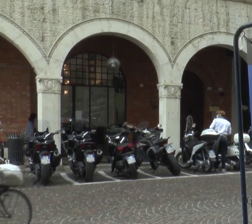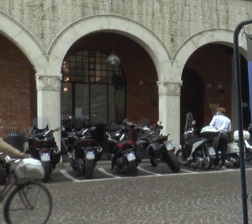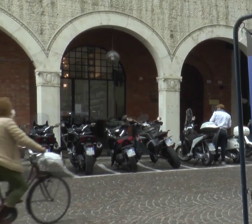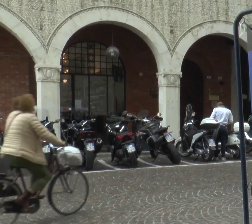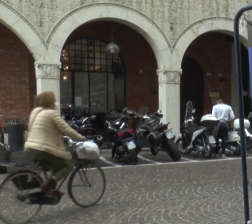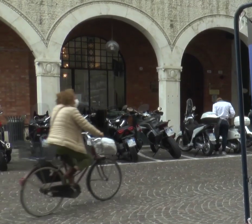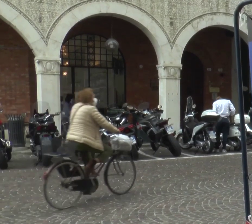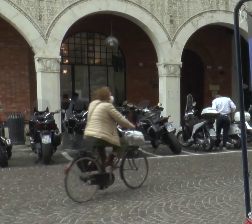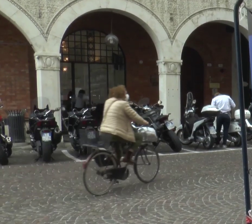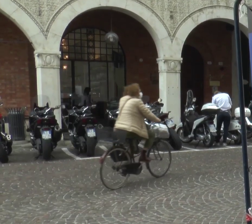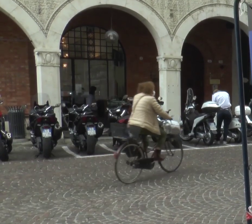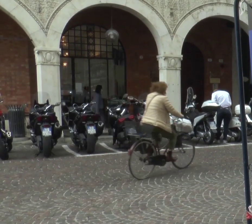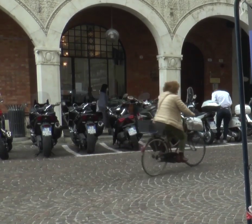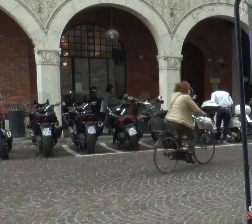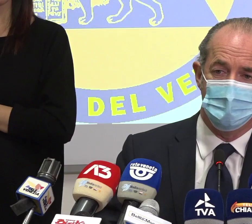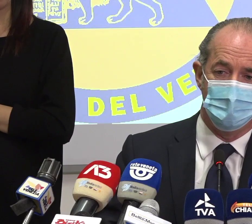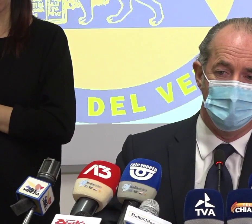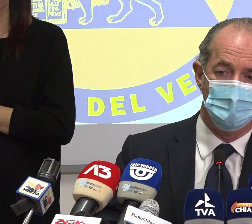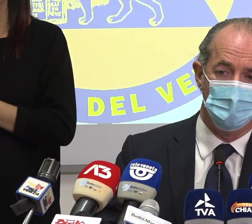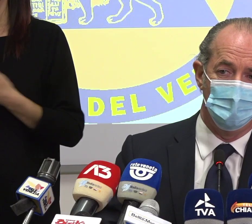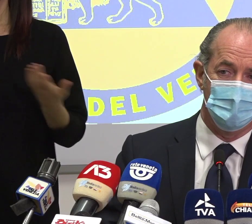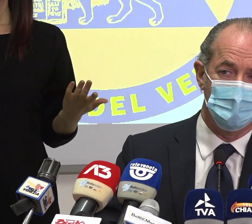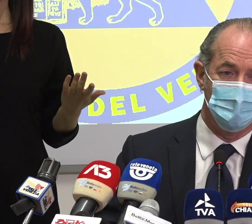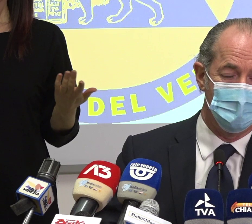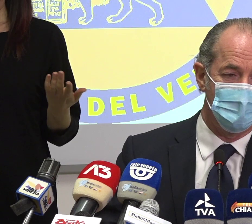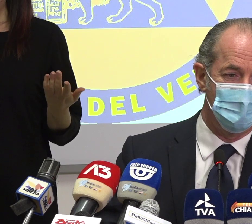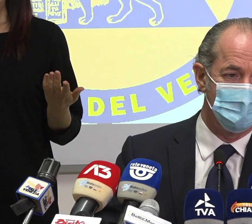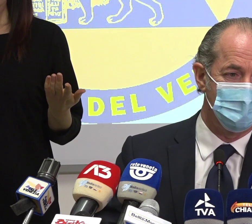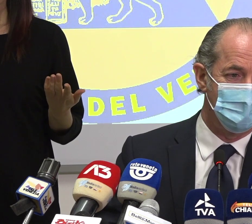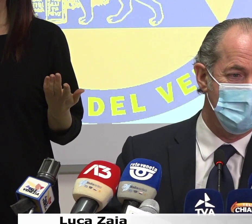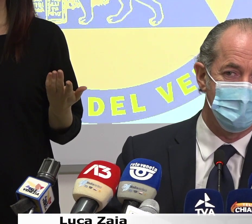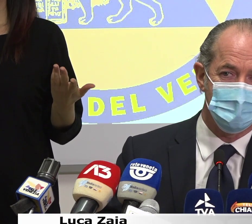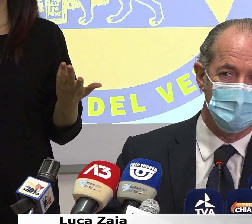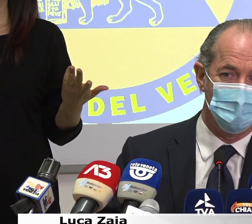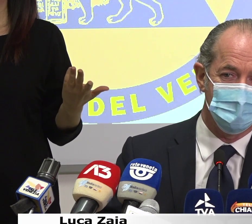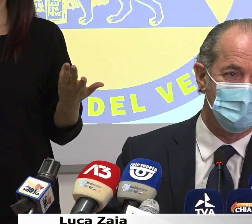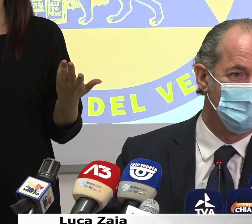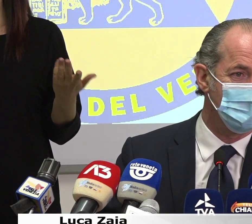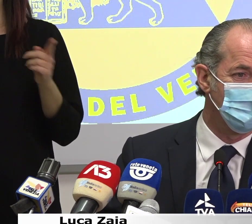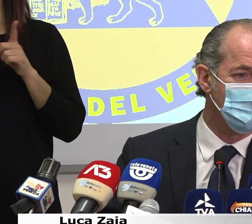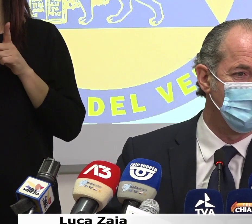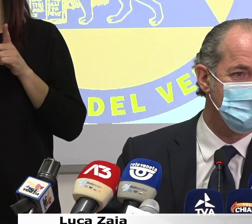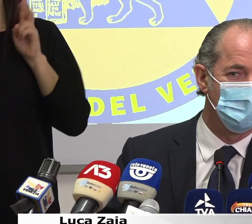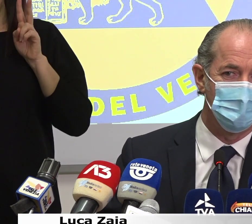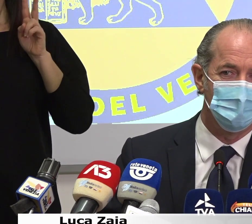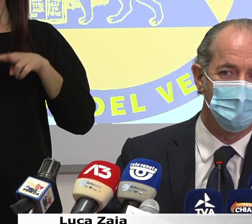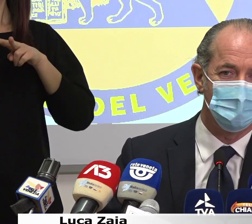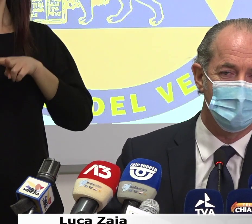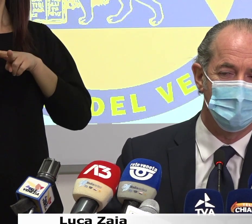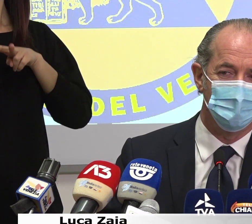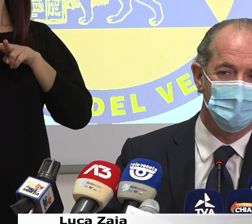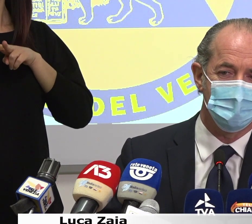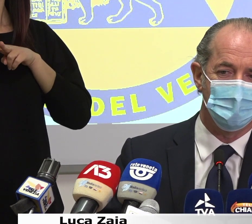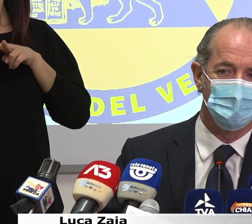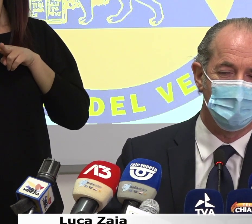l'idea delle regioni è quella comunque che ci sia modo anche di fare dei tagliandi strada facendo perché non è che possiamo infine